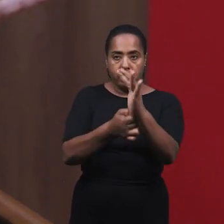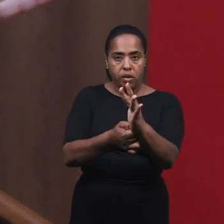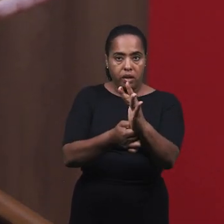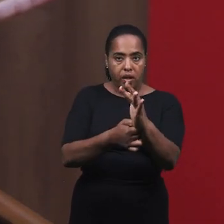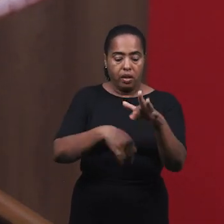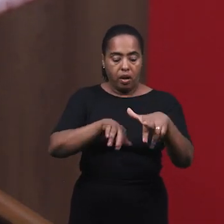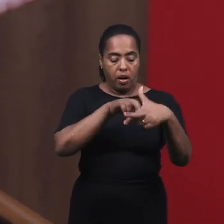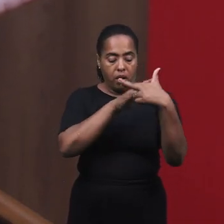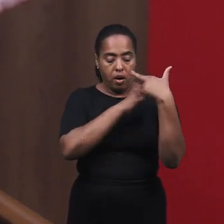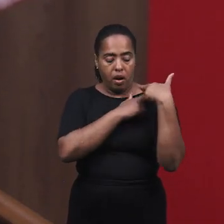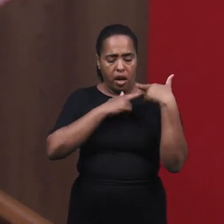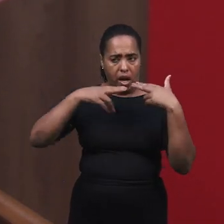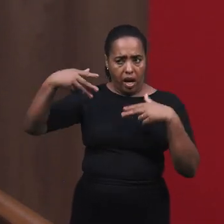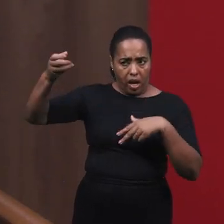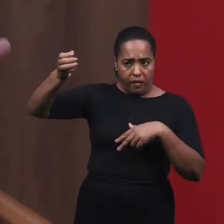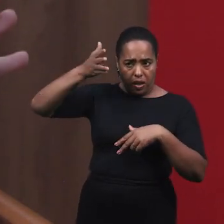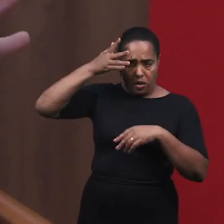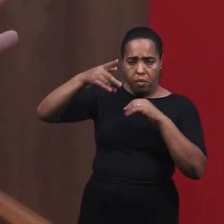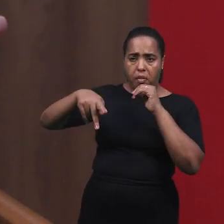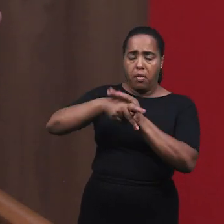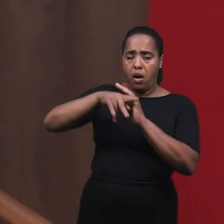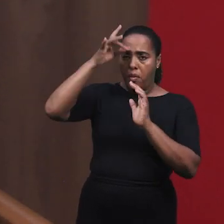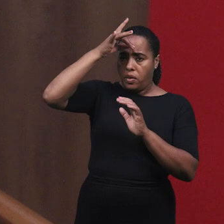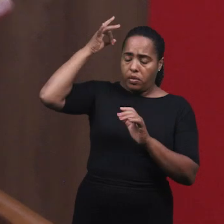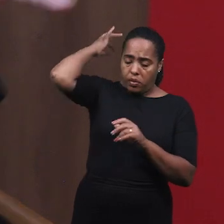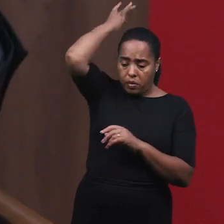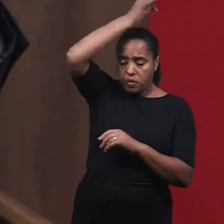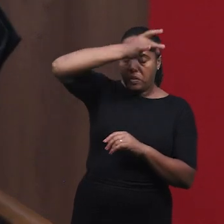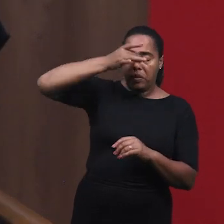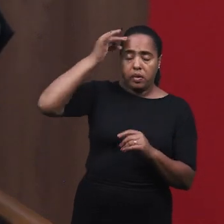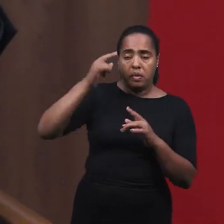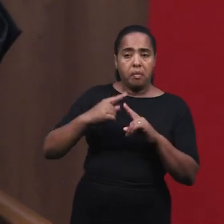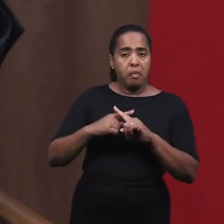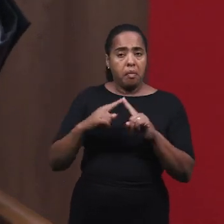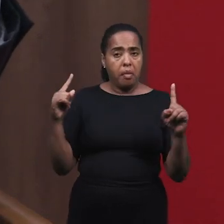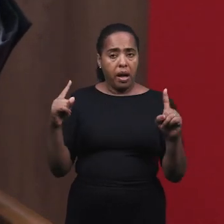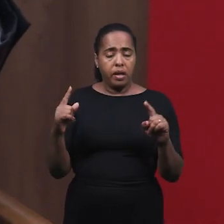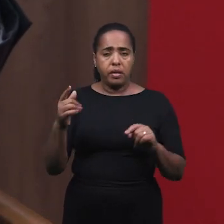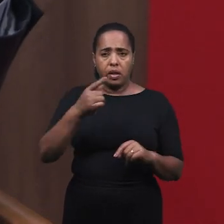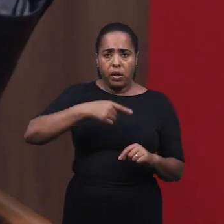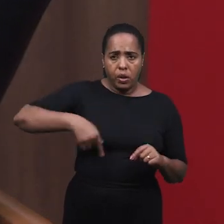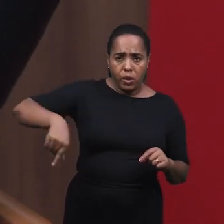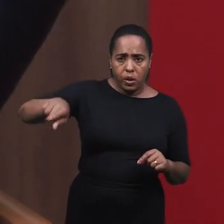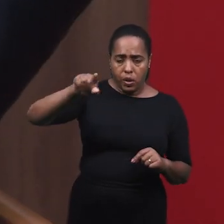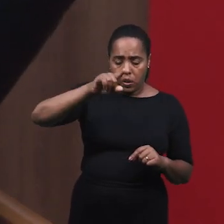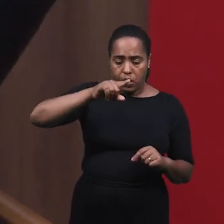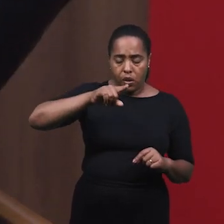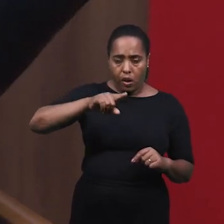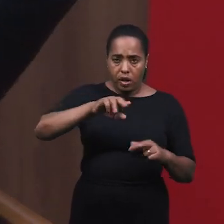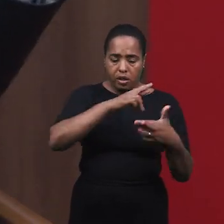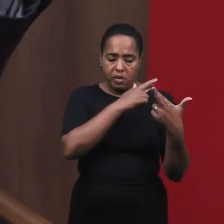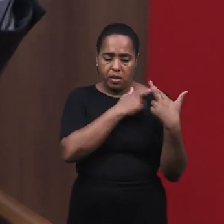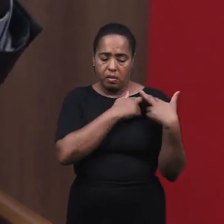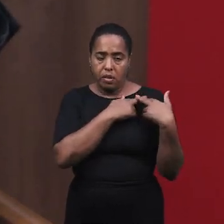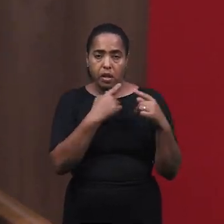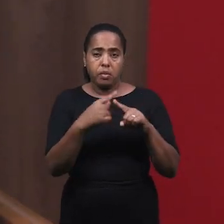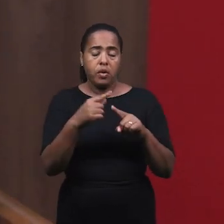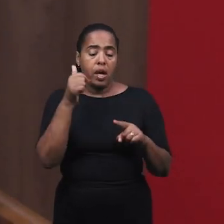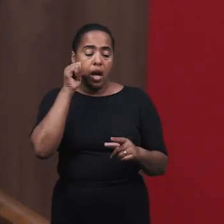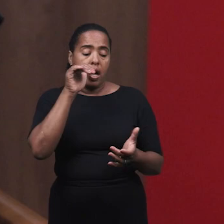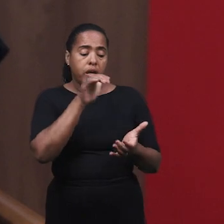révélation appartient au Saint-Esprit. Maintenant, l'épouse de Samson, qui, dans cette